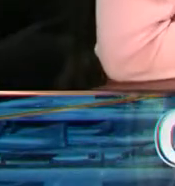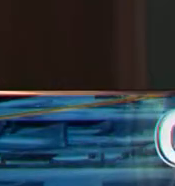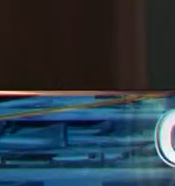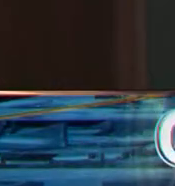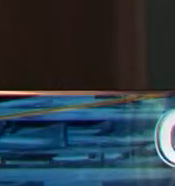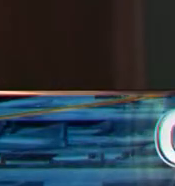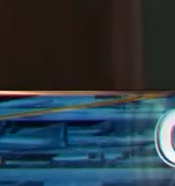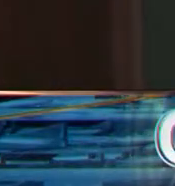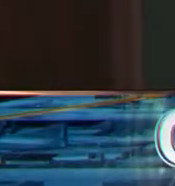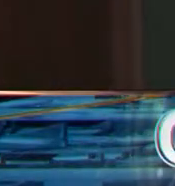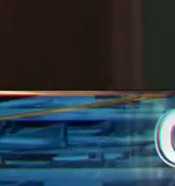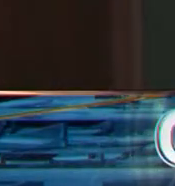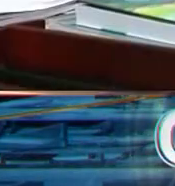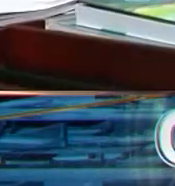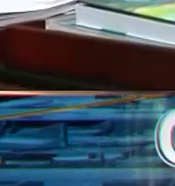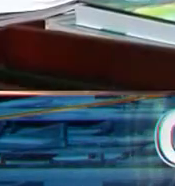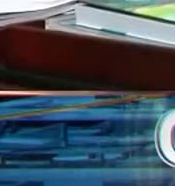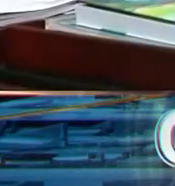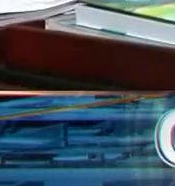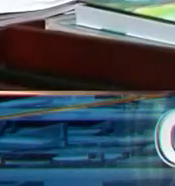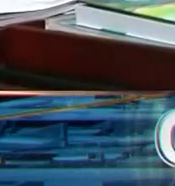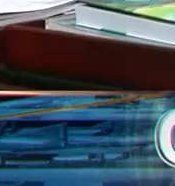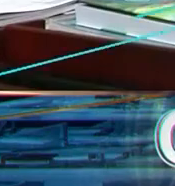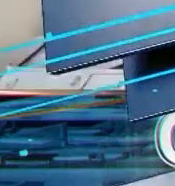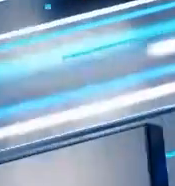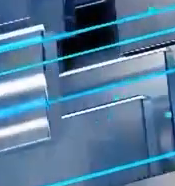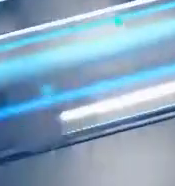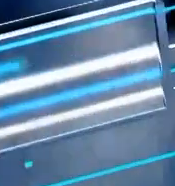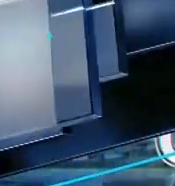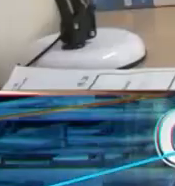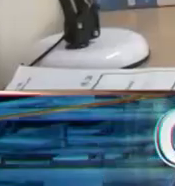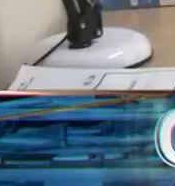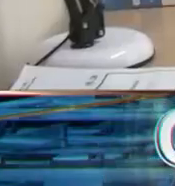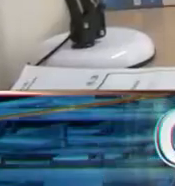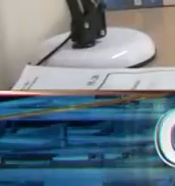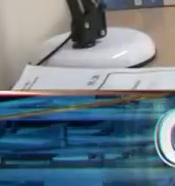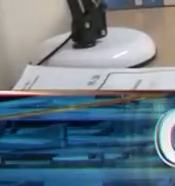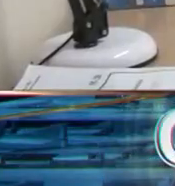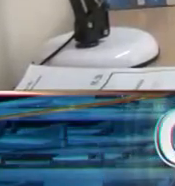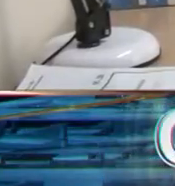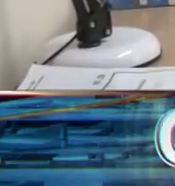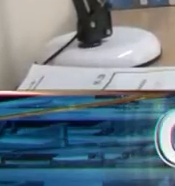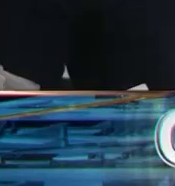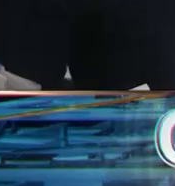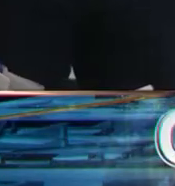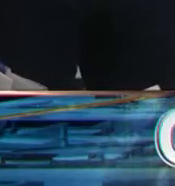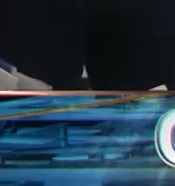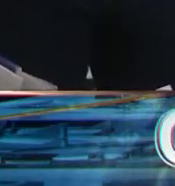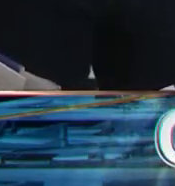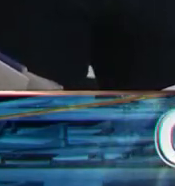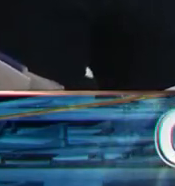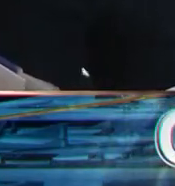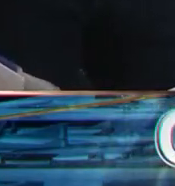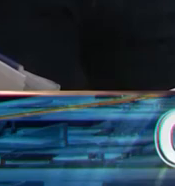решают все. В областном управлении образования новый руководитель. Последствия ЧП. 6 пострадавших в результате